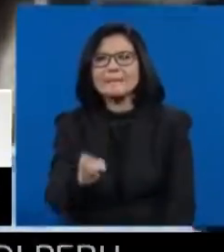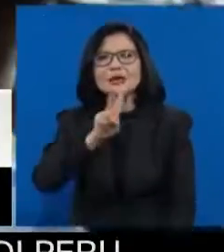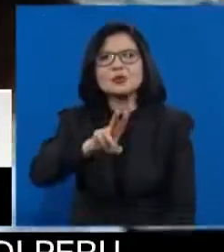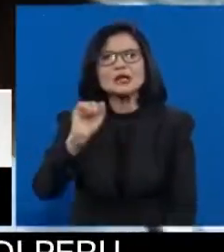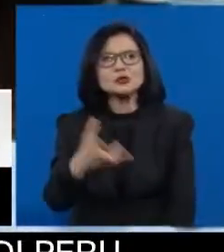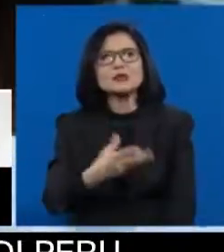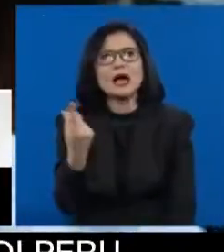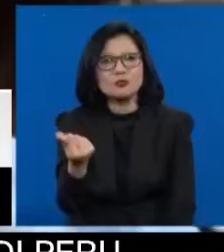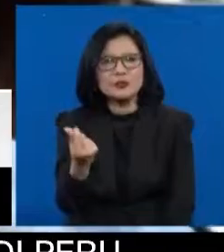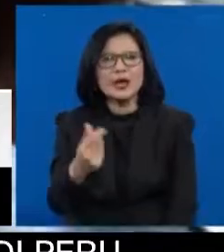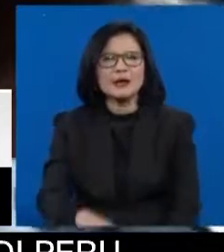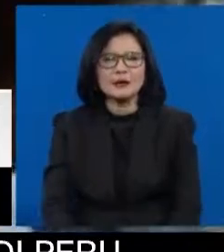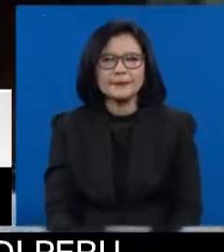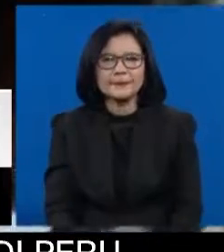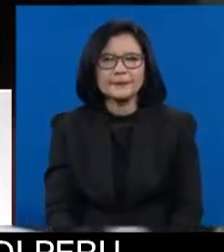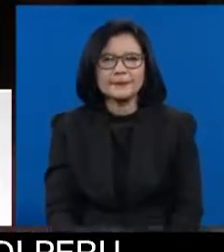juta rupiah.